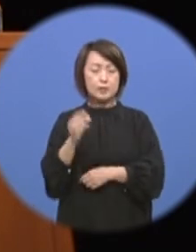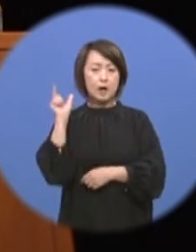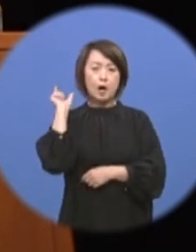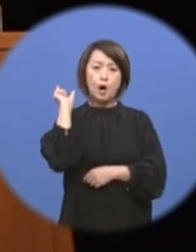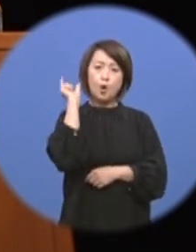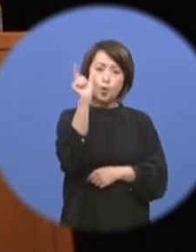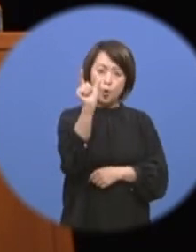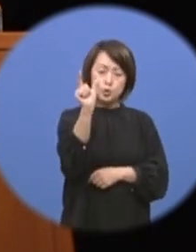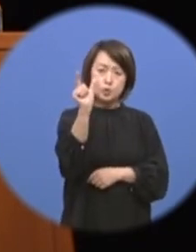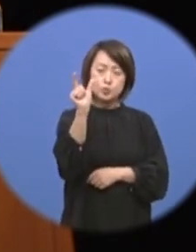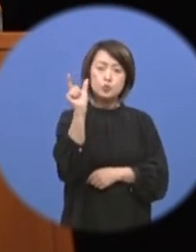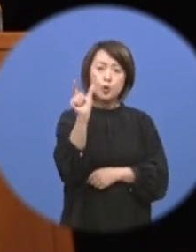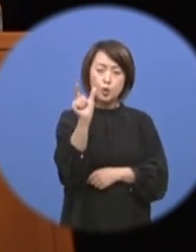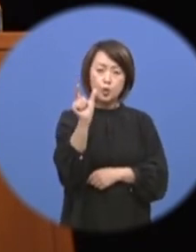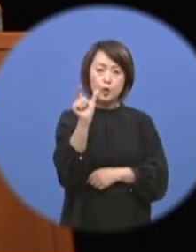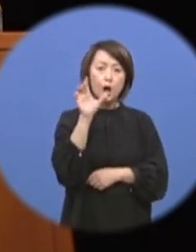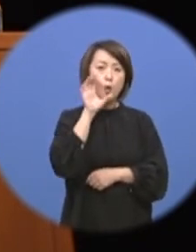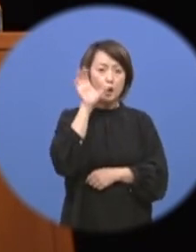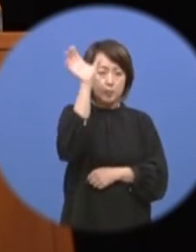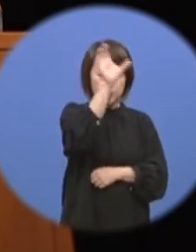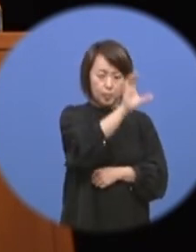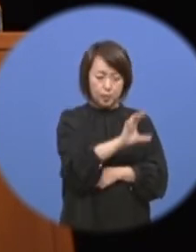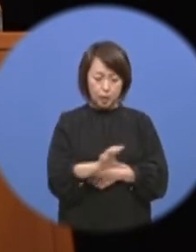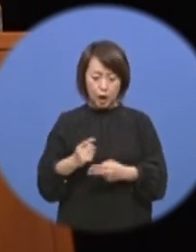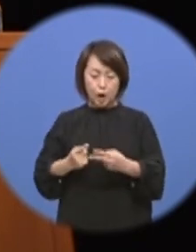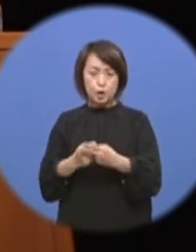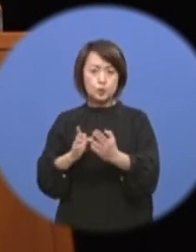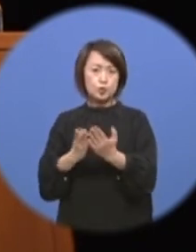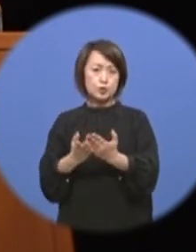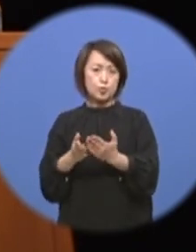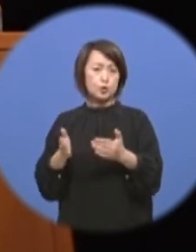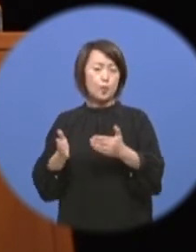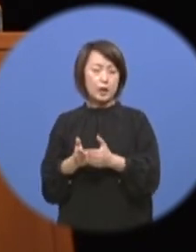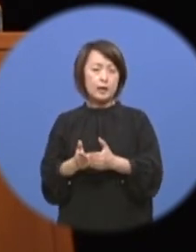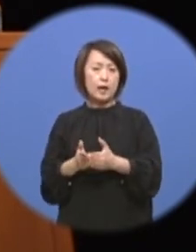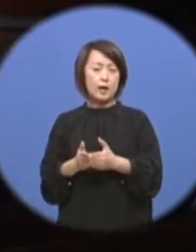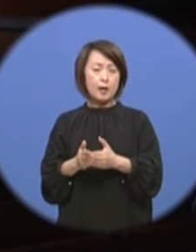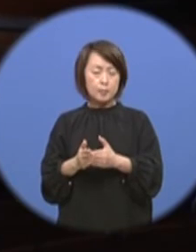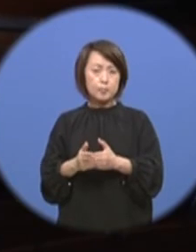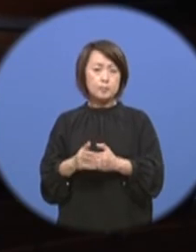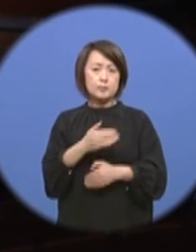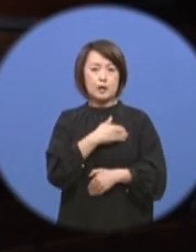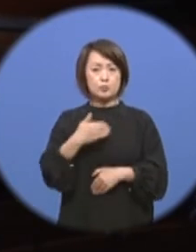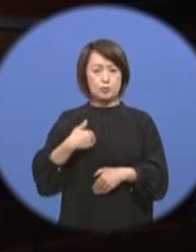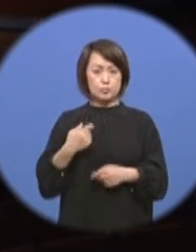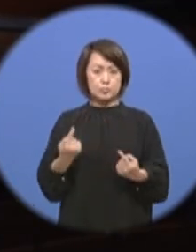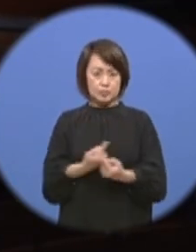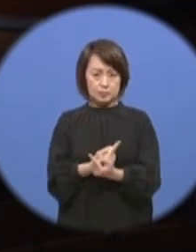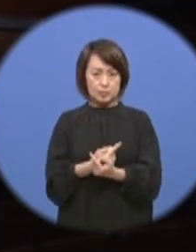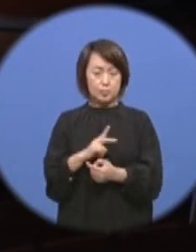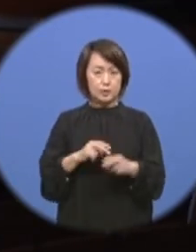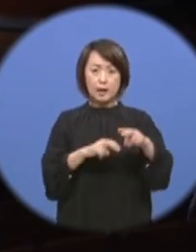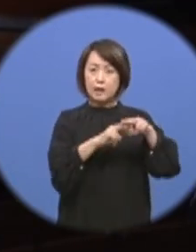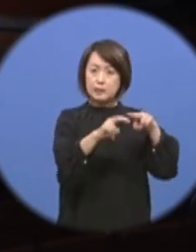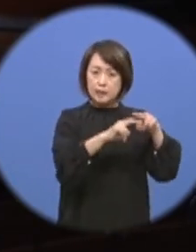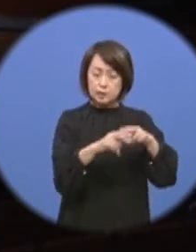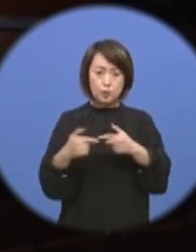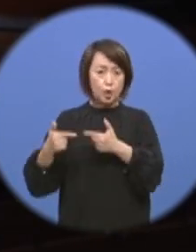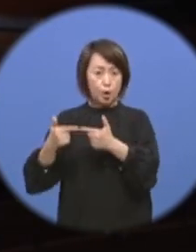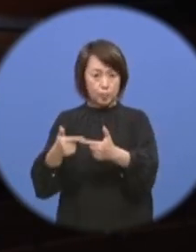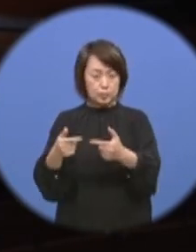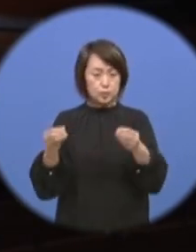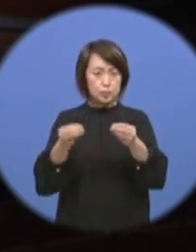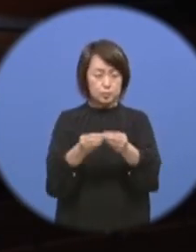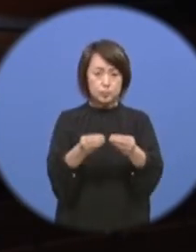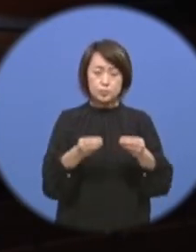万博までに串本まで開通するということころ子等ございますまた鉄道とかますとも組み合わせ